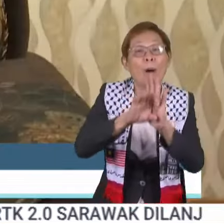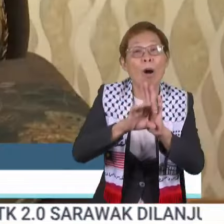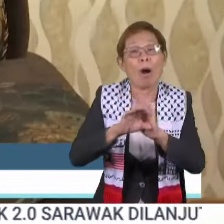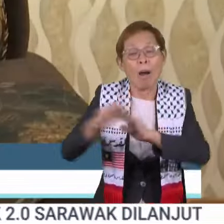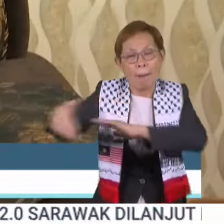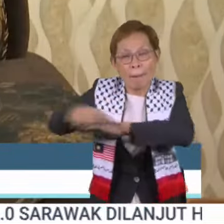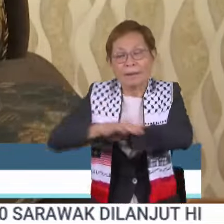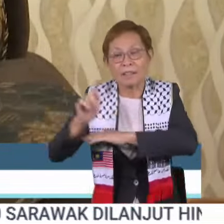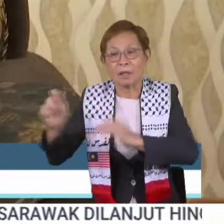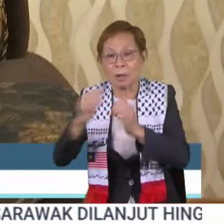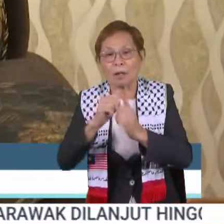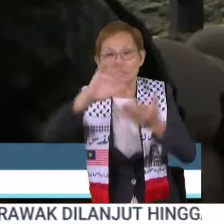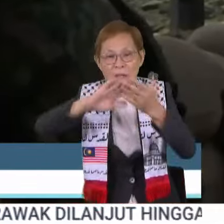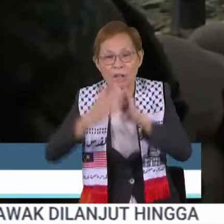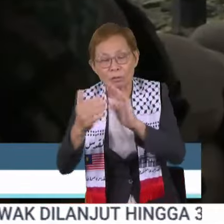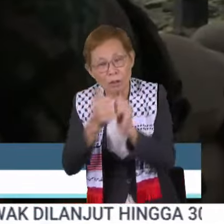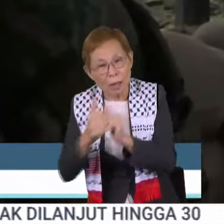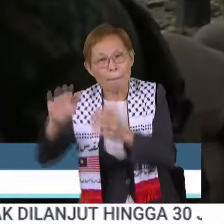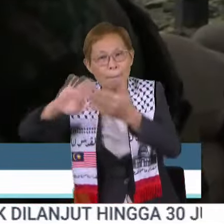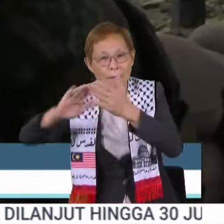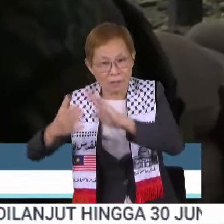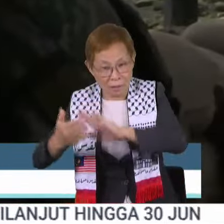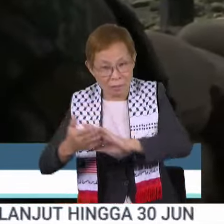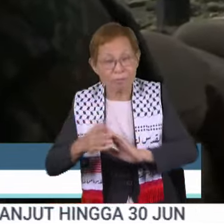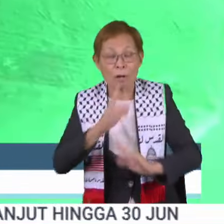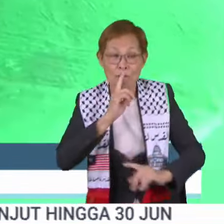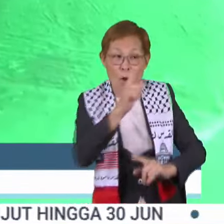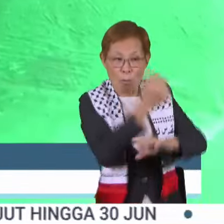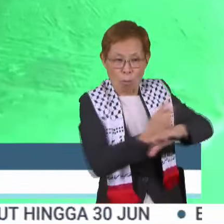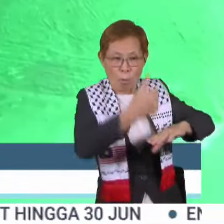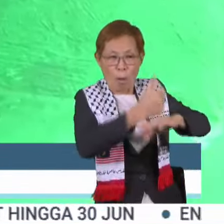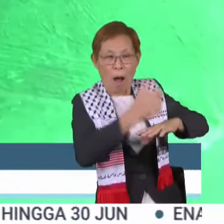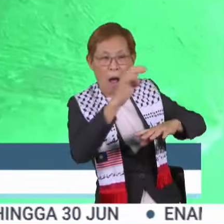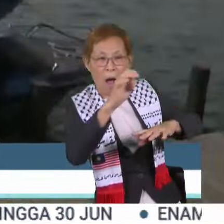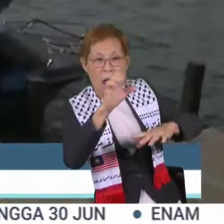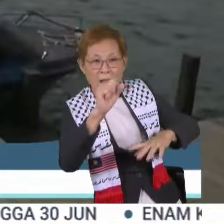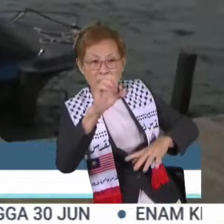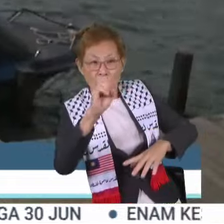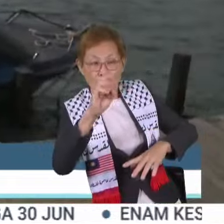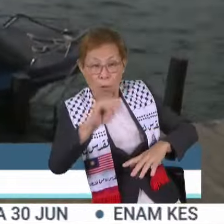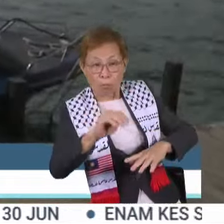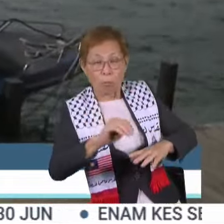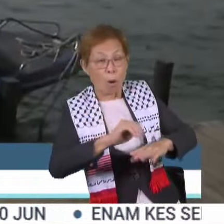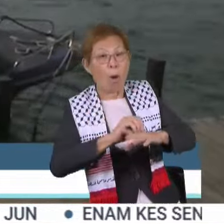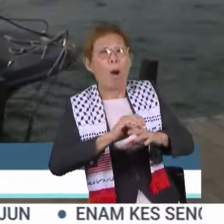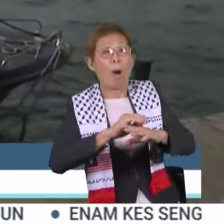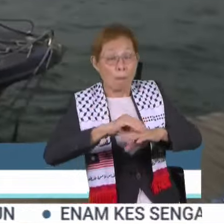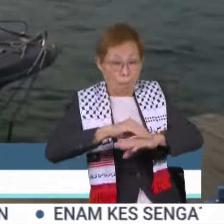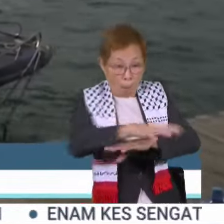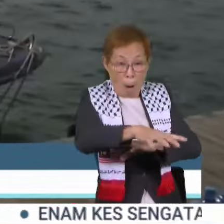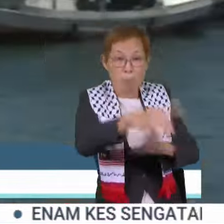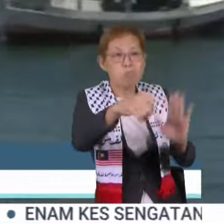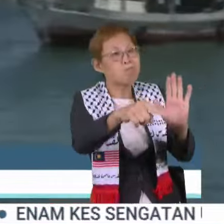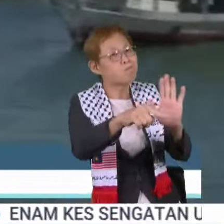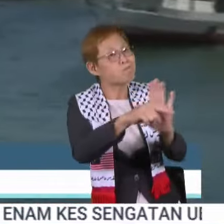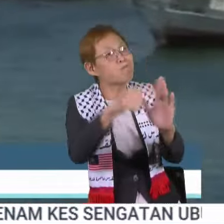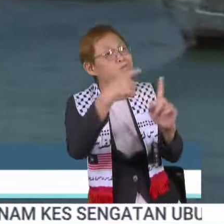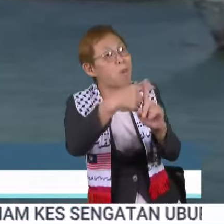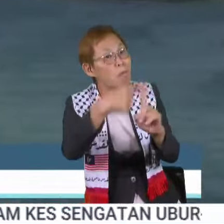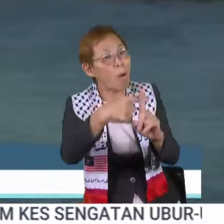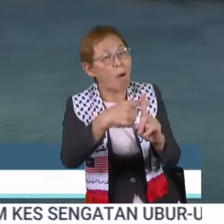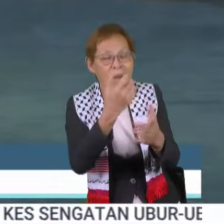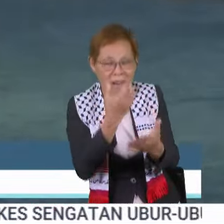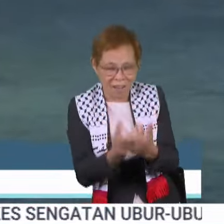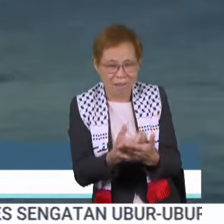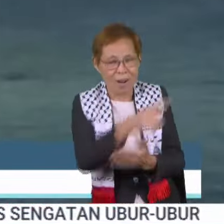adalah tanggung jawab bersama dengan masyarakat. Ternyata penubuhan ESKOM memberi kesan positif kepada ekonomi dalam kalangan